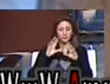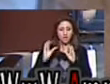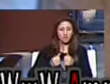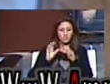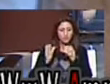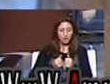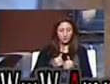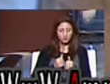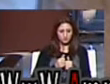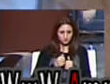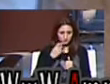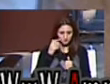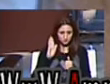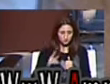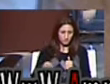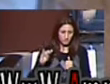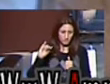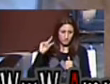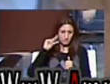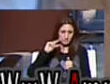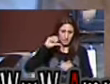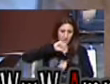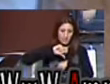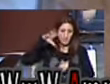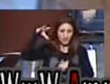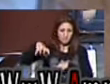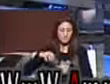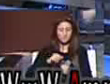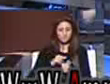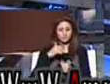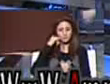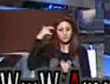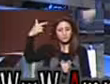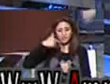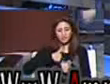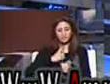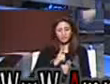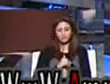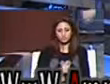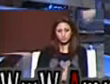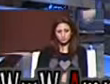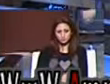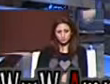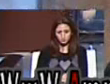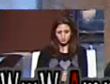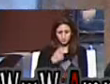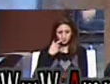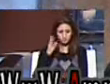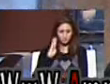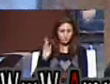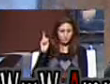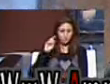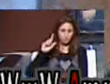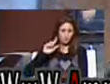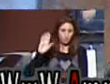وقرية نجع سعيد التابعة لمركز ديشنا أوكار إجرامية مأولها. معنا على التليفون الانبا كيرلس اسقف نجع حمادي. مساء